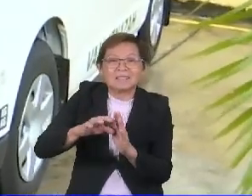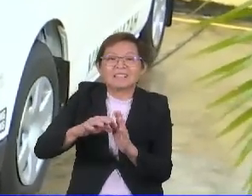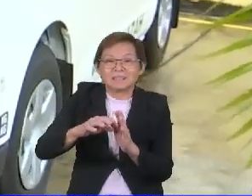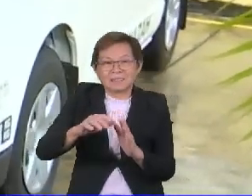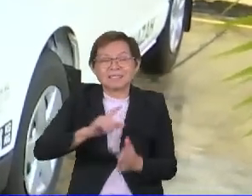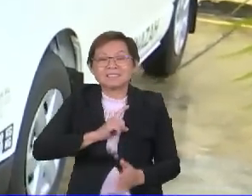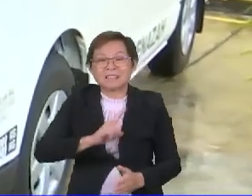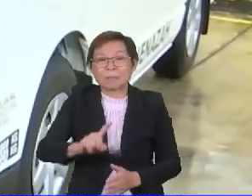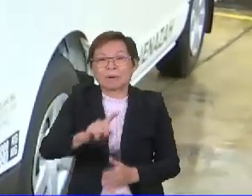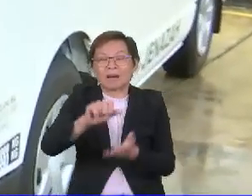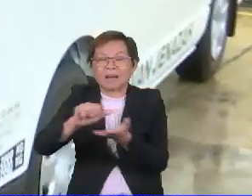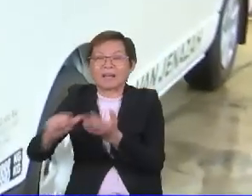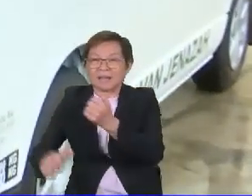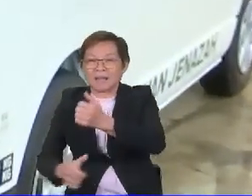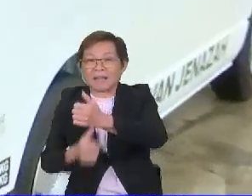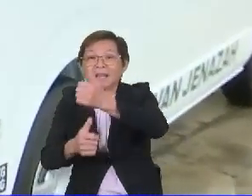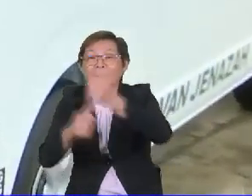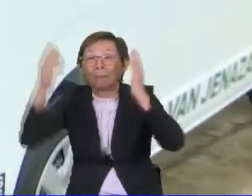gelang emas Pasir Mas